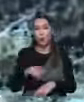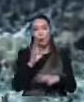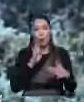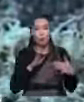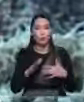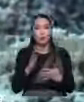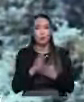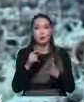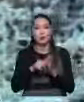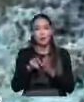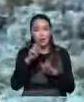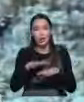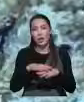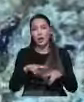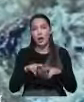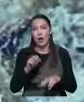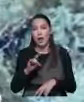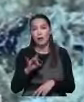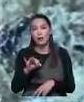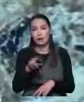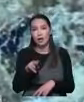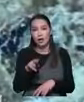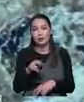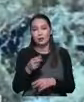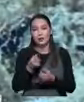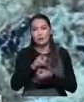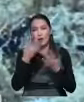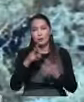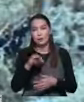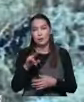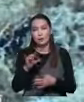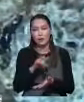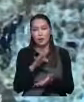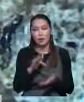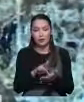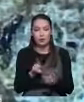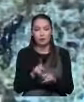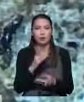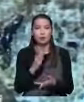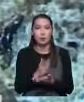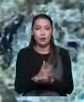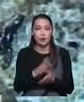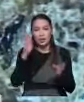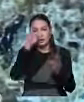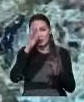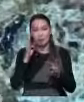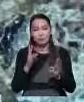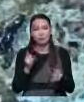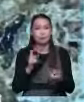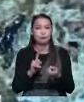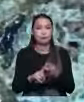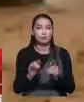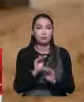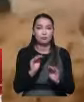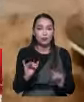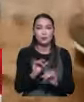айналған. Олардың ішінде ел астанасы Әр-Рияд пен қасиетті Медина қаласы да бар. Табиғи апатқа байланысты